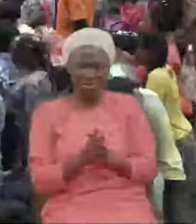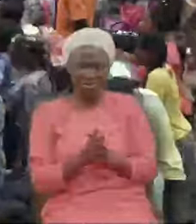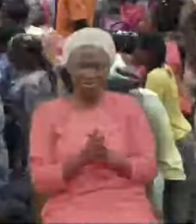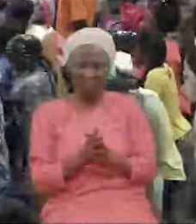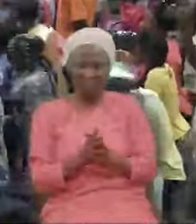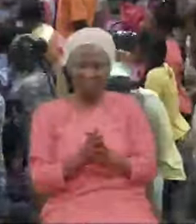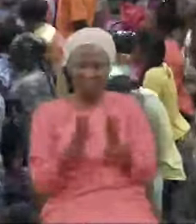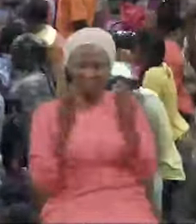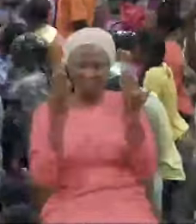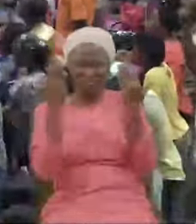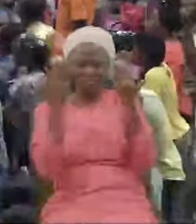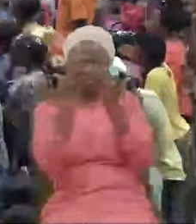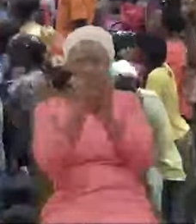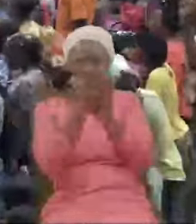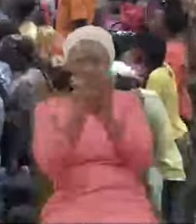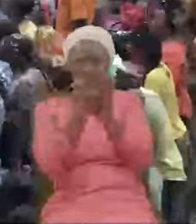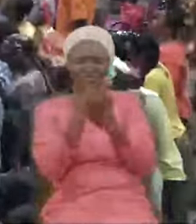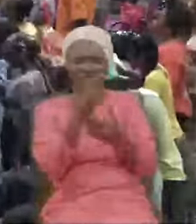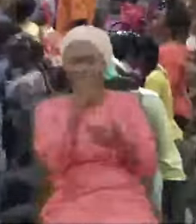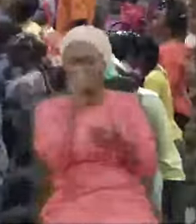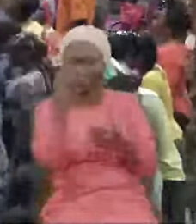La vision floue.